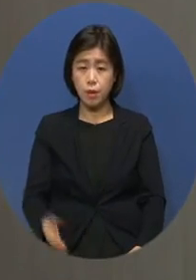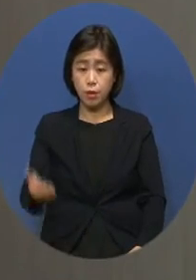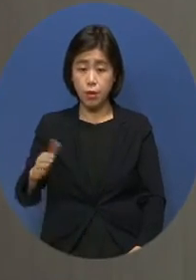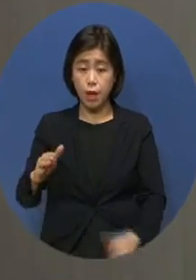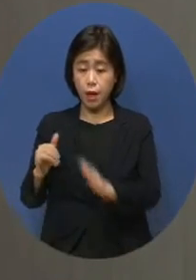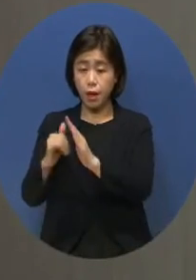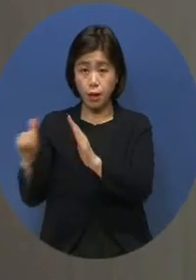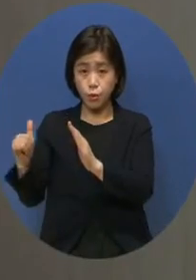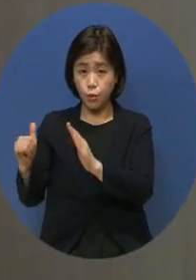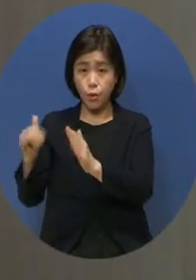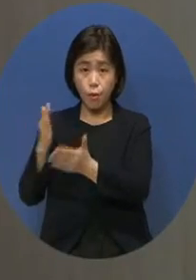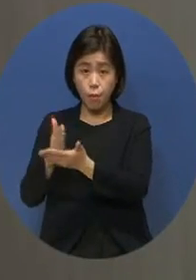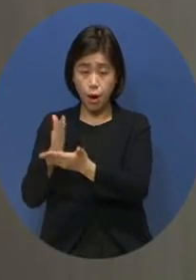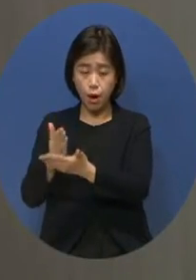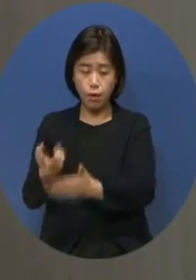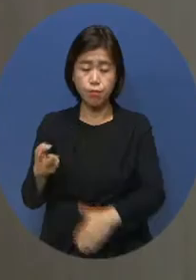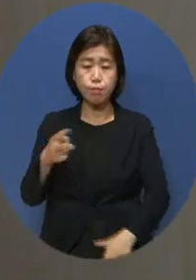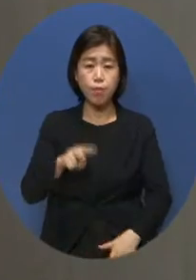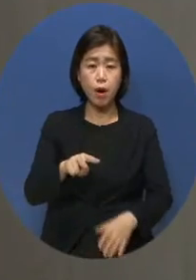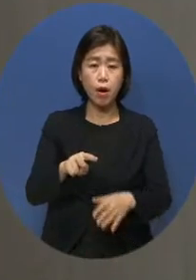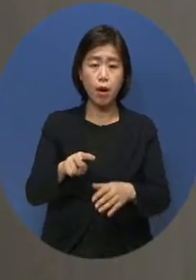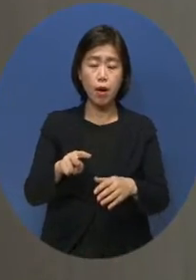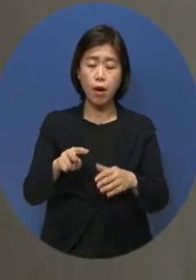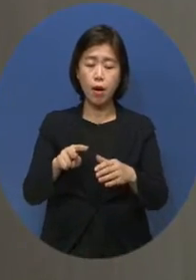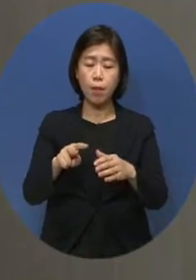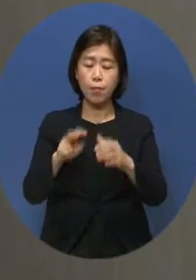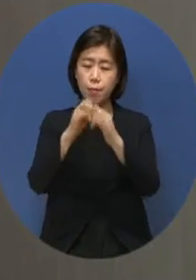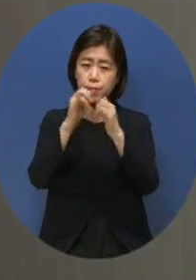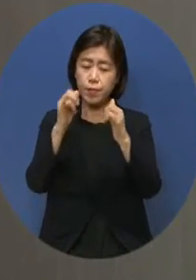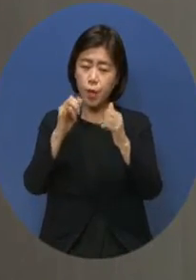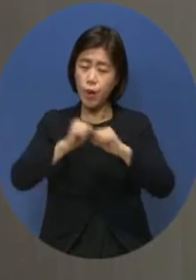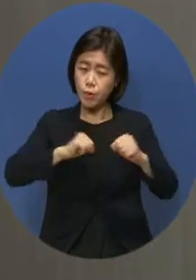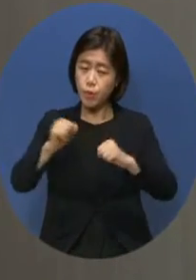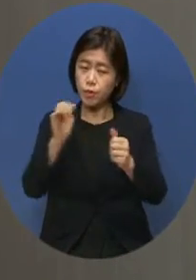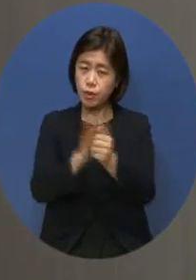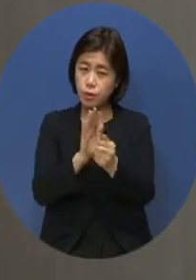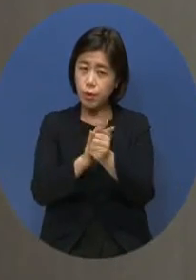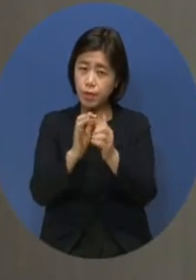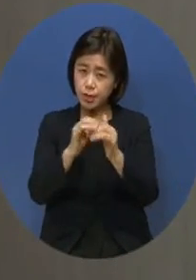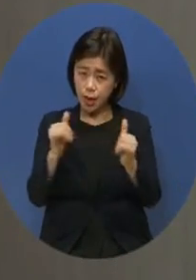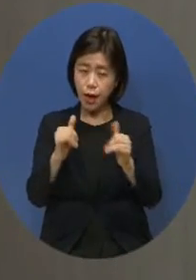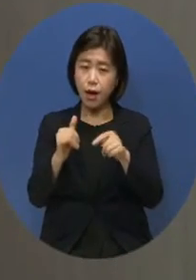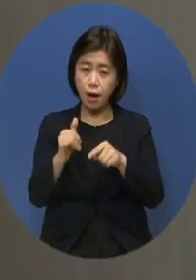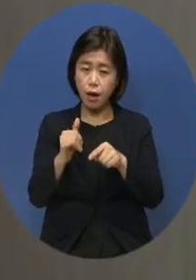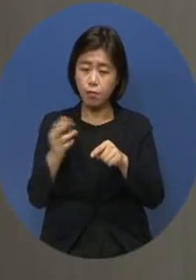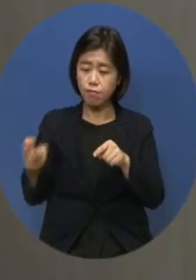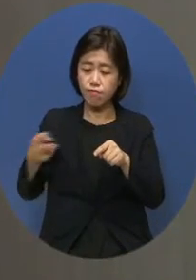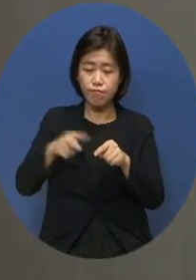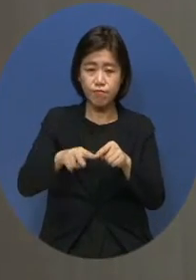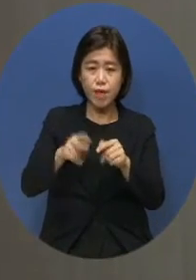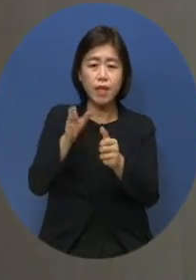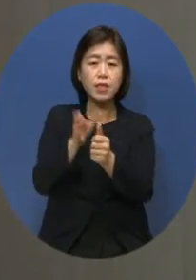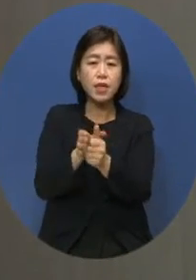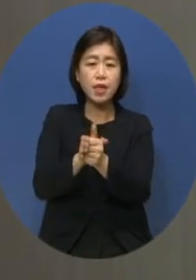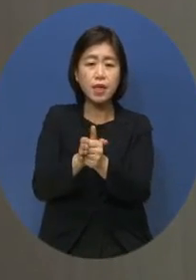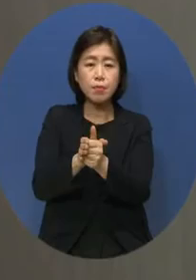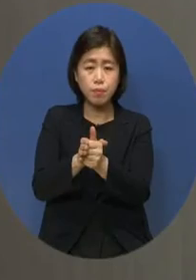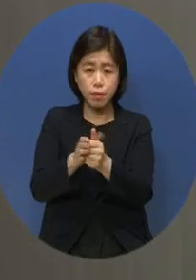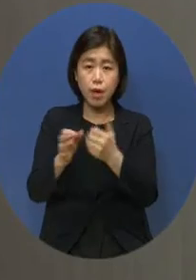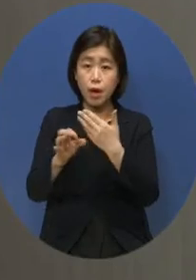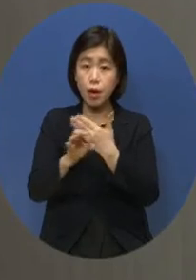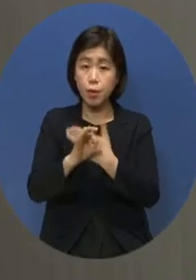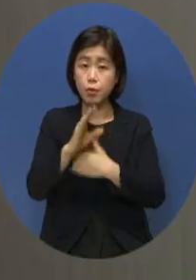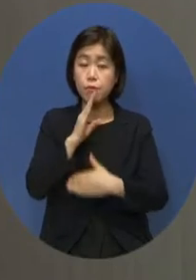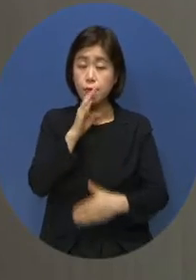이름의 공공의 자원으로 만들어낸 지원하는 사람으로 대체한다라고 하는 것이 가장